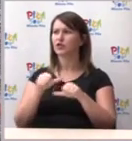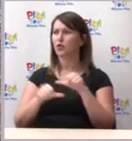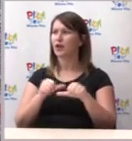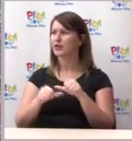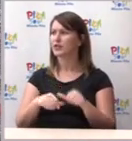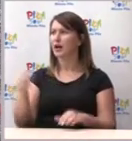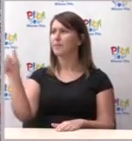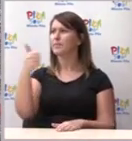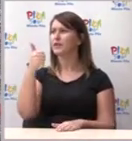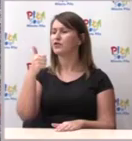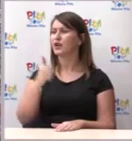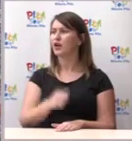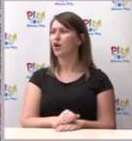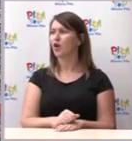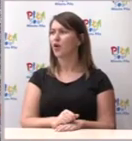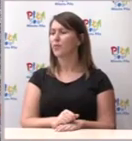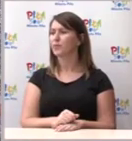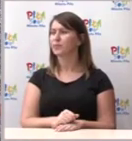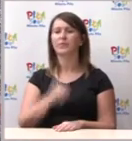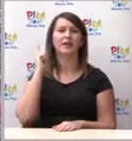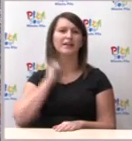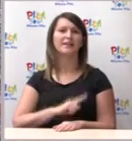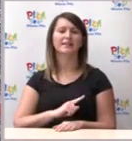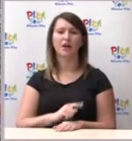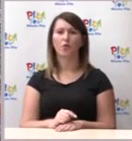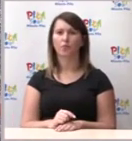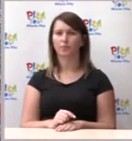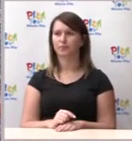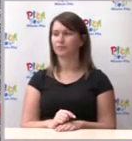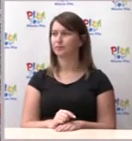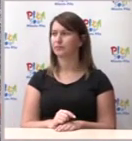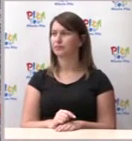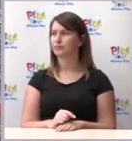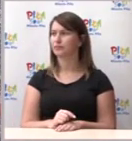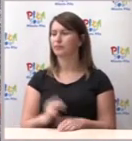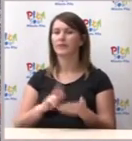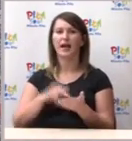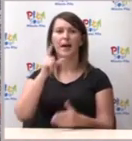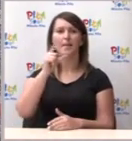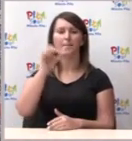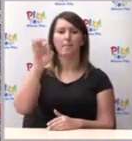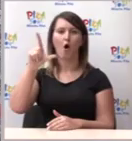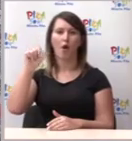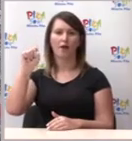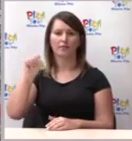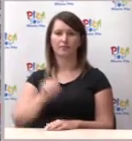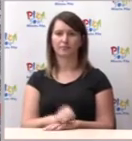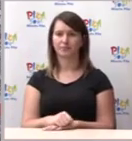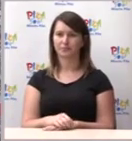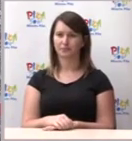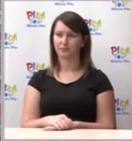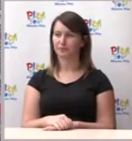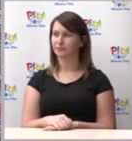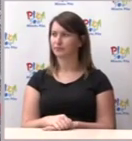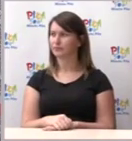pierwszego pilskiego liceum imieniem Marii Skłodowskiej-Curie w Pile na słynnego ulicy